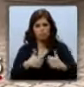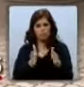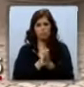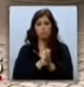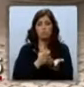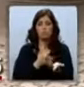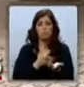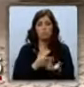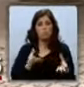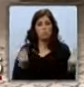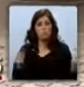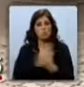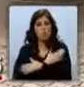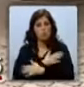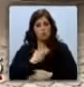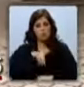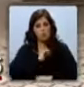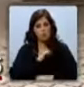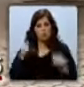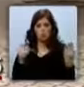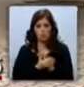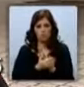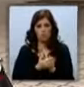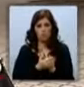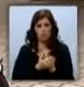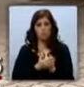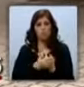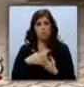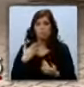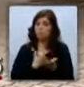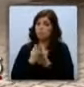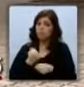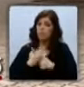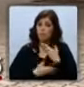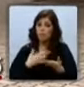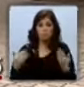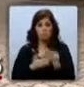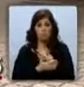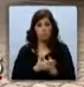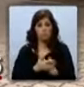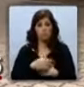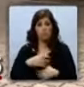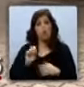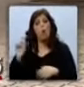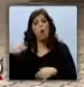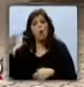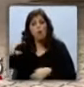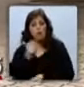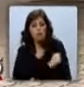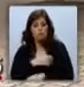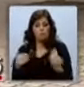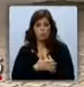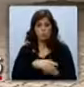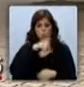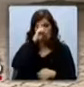погибло, вот, которых мы знали. И на работе, и на поселке их тут тоже поубивало. Получается, тут